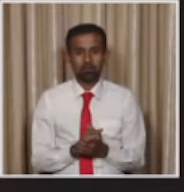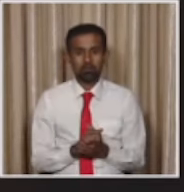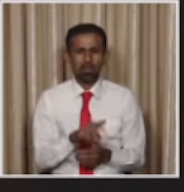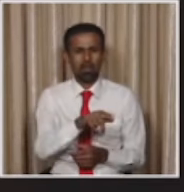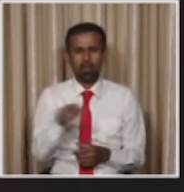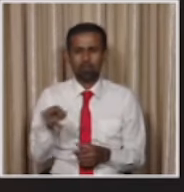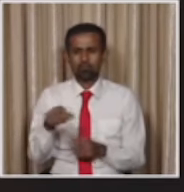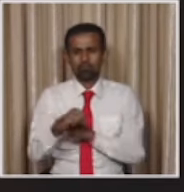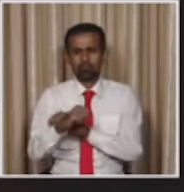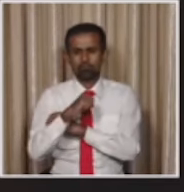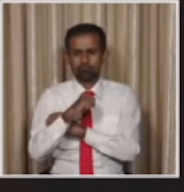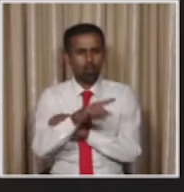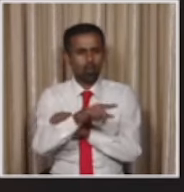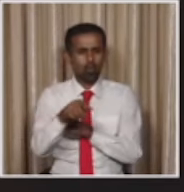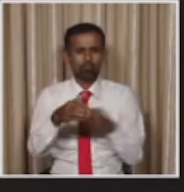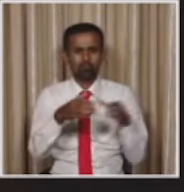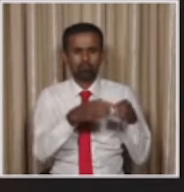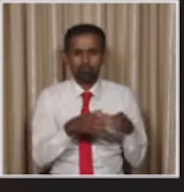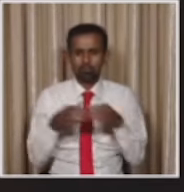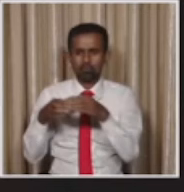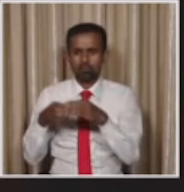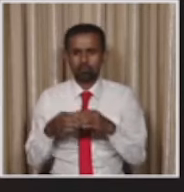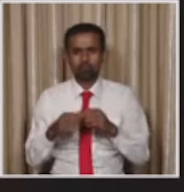මෙතන ශක්තිමත්ද, කාගේ කණ්ඩායම මෙතන